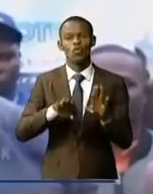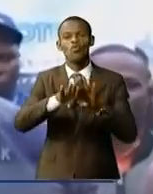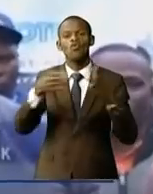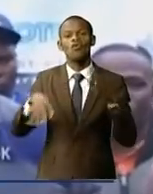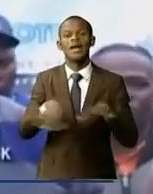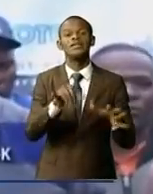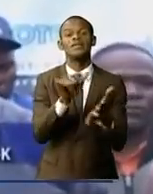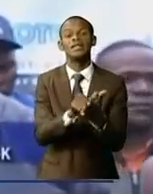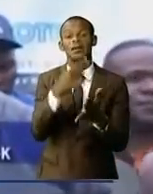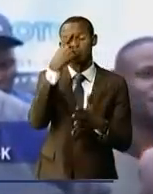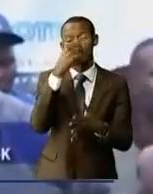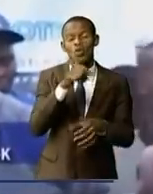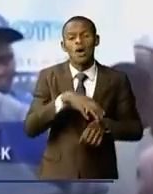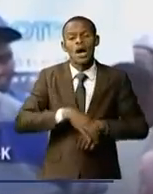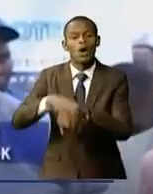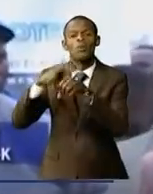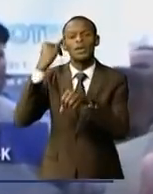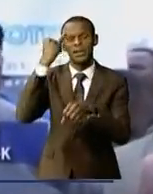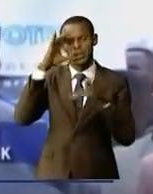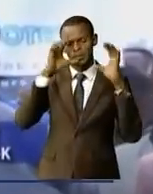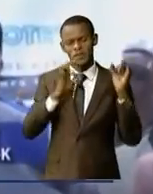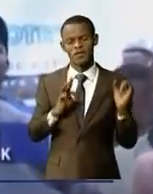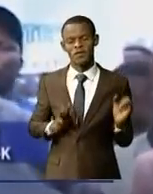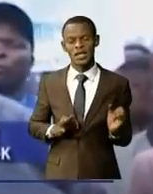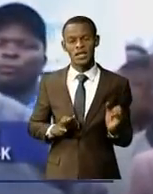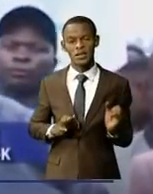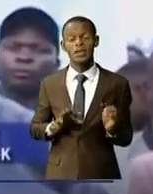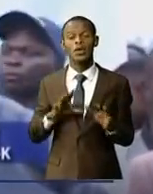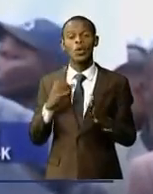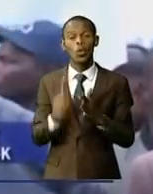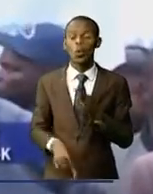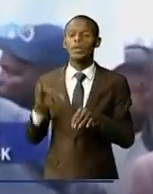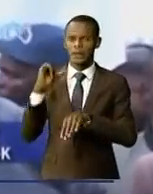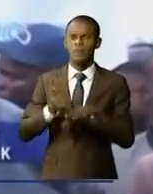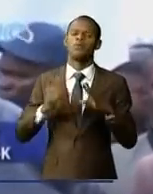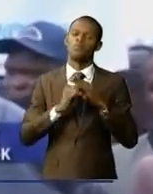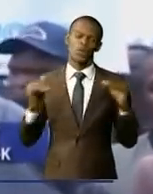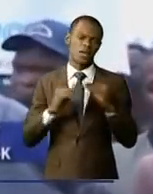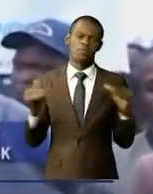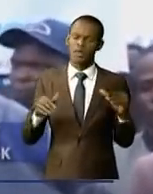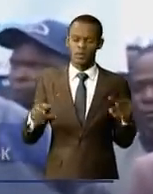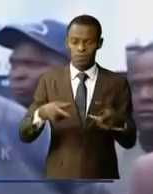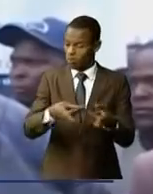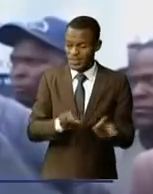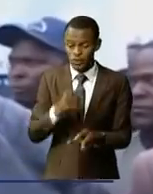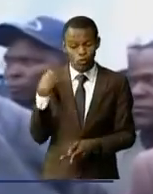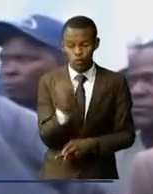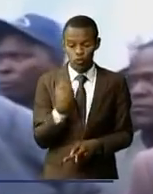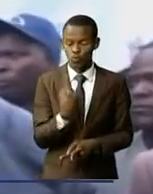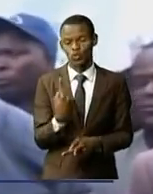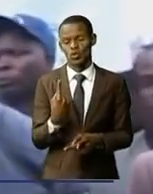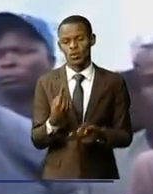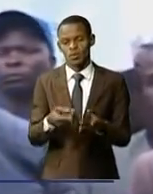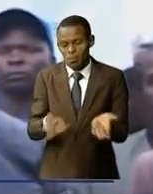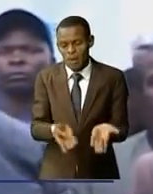Celui de ramener la paix à toute la population du Nord Kivu, et de l'Est de la République démocratique du Congo. Vous